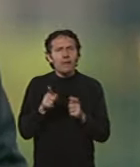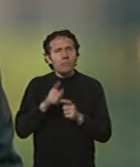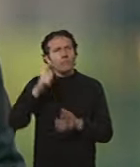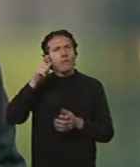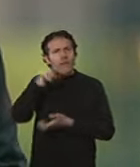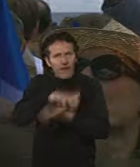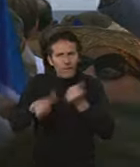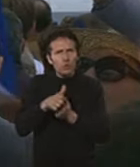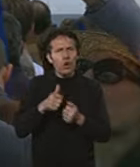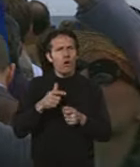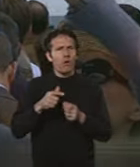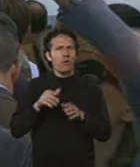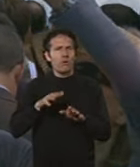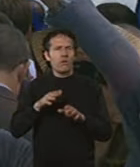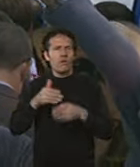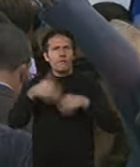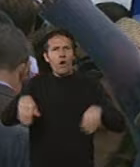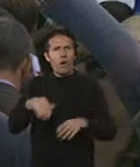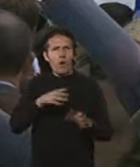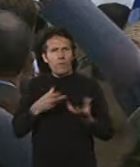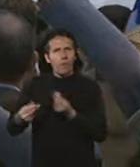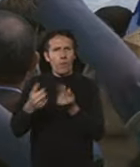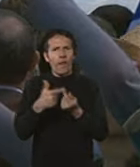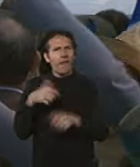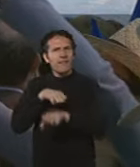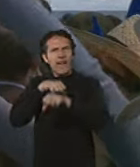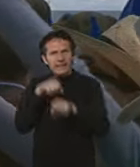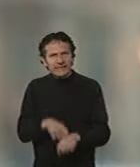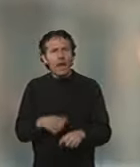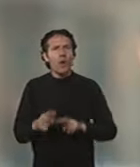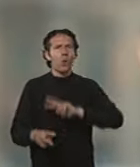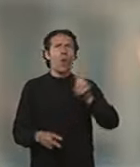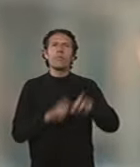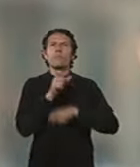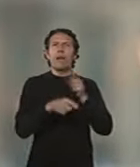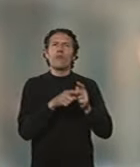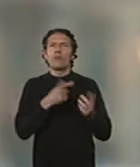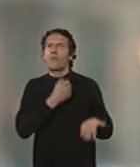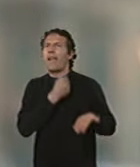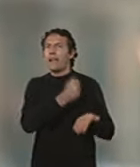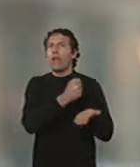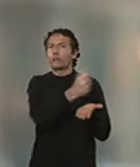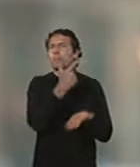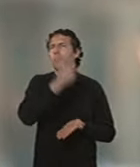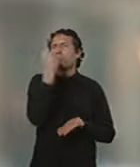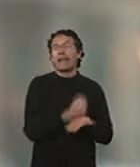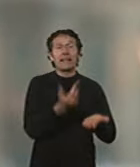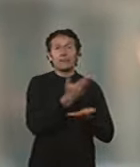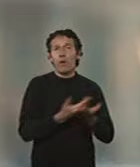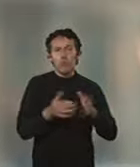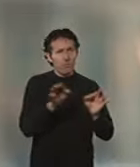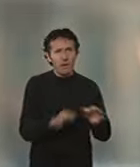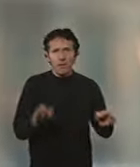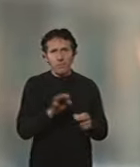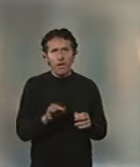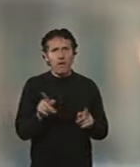populaire du Conseil National de la Résistance et de l'autre les héritiers de ce qu'il y a eu de pire dans l'histoire de France je n'ai pas